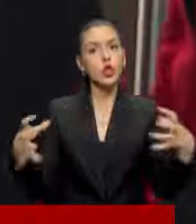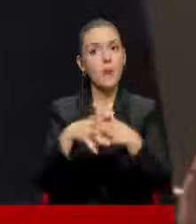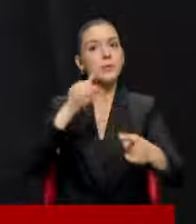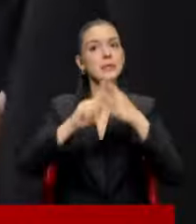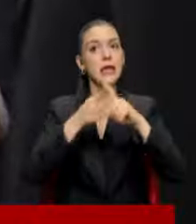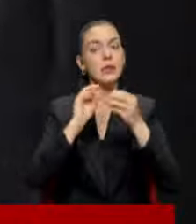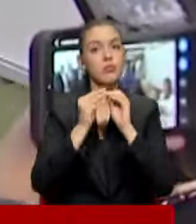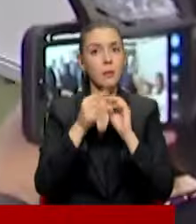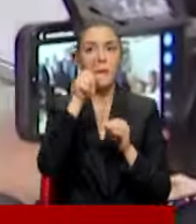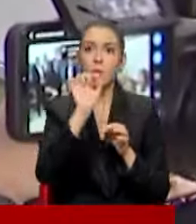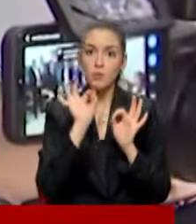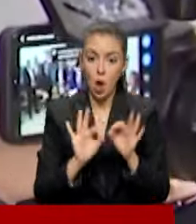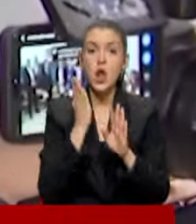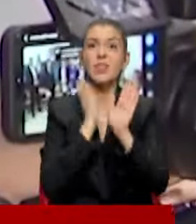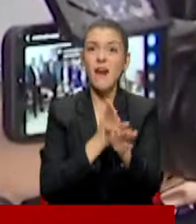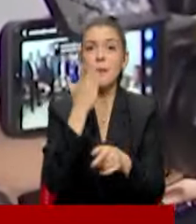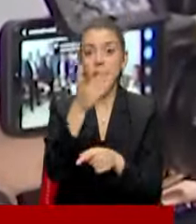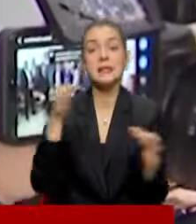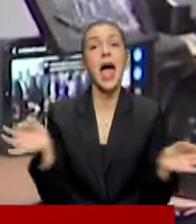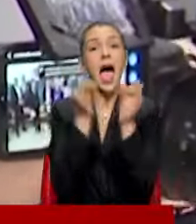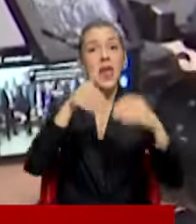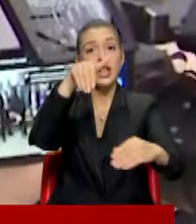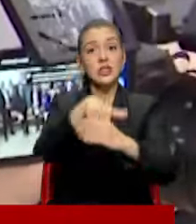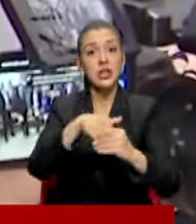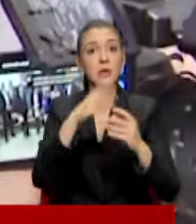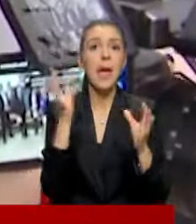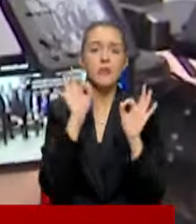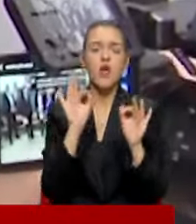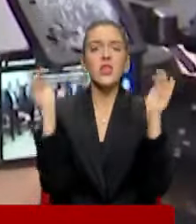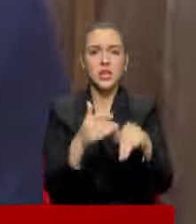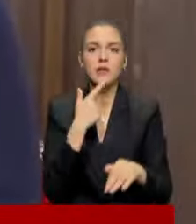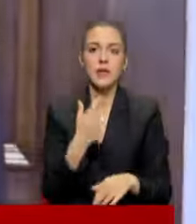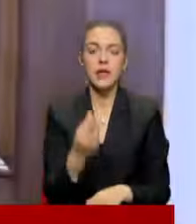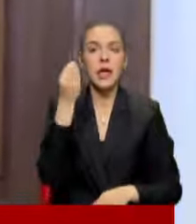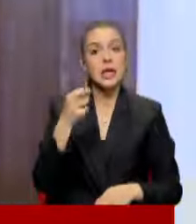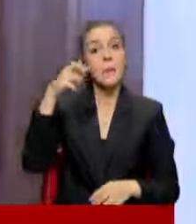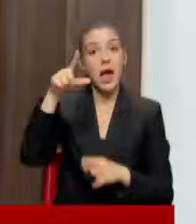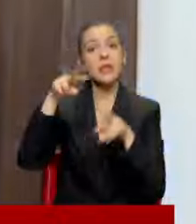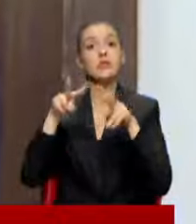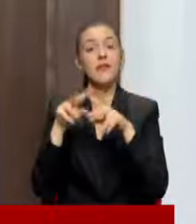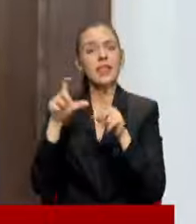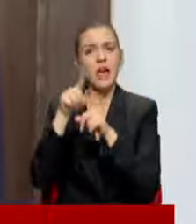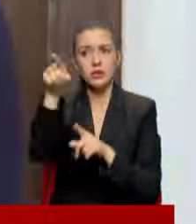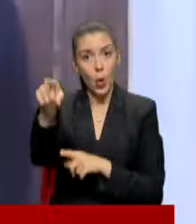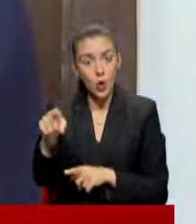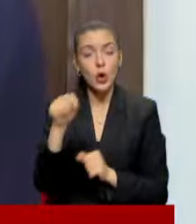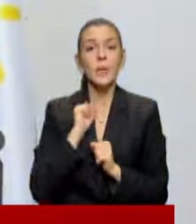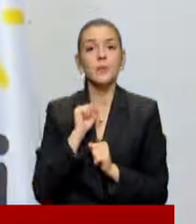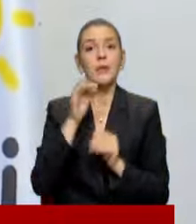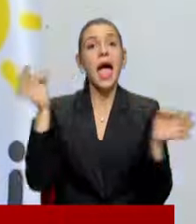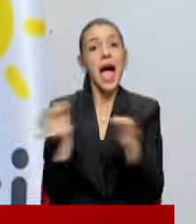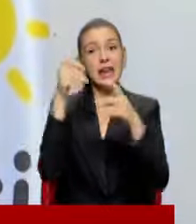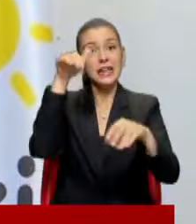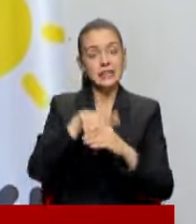çizerek Böyle giderse Erken seçim kaçınılmaz cümlesini kurdu ikinci kez iyi Parti Genel Başkanı müsavat Dervişoğlu İsa Erken seçim